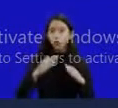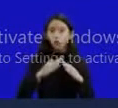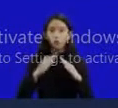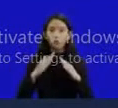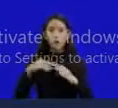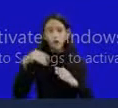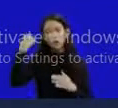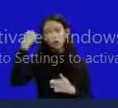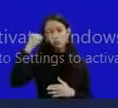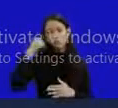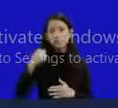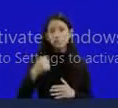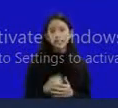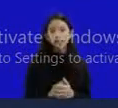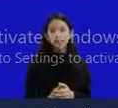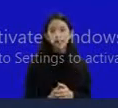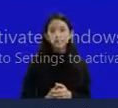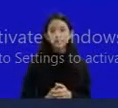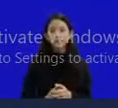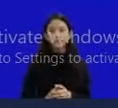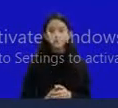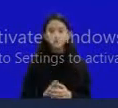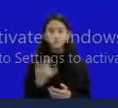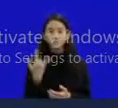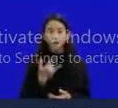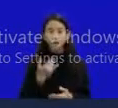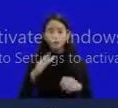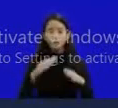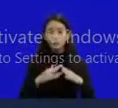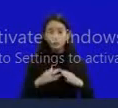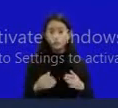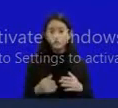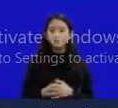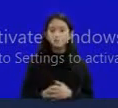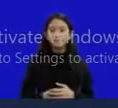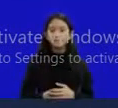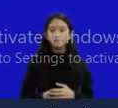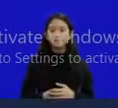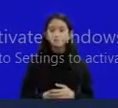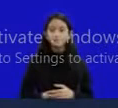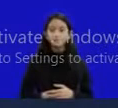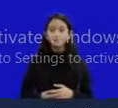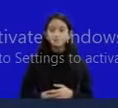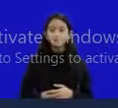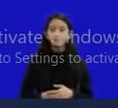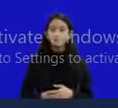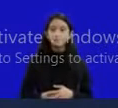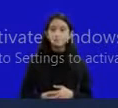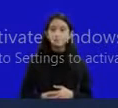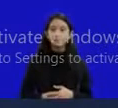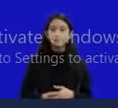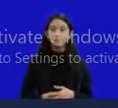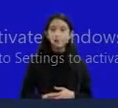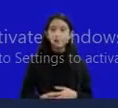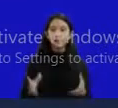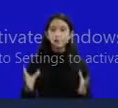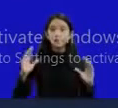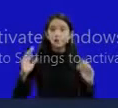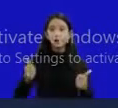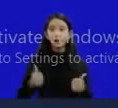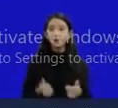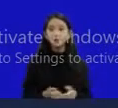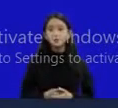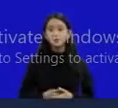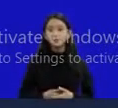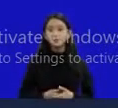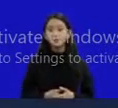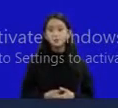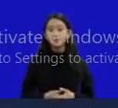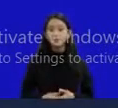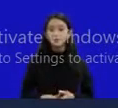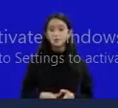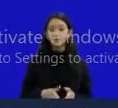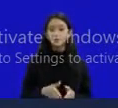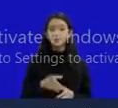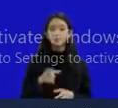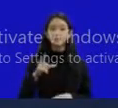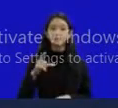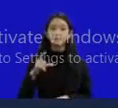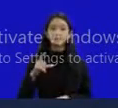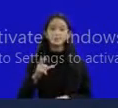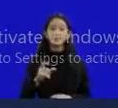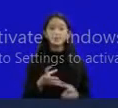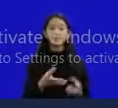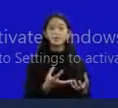dan tidak bisa mungkin menjaga dan membimbing anaknya ketersediaan transportasi tempat tinggal warga